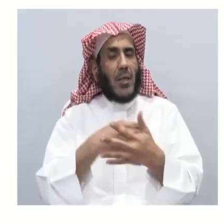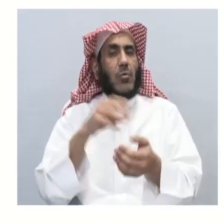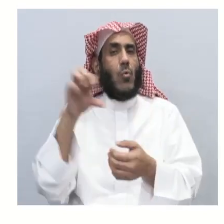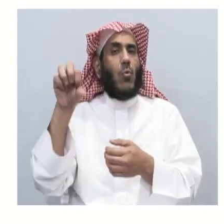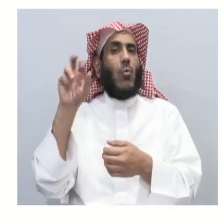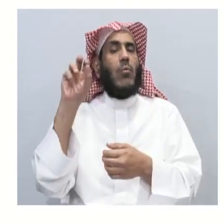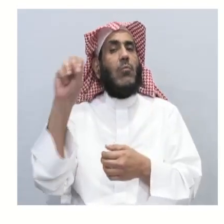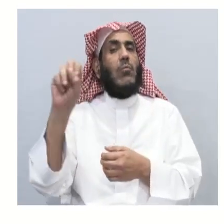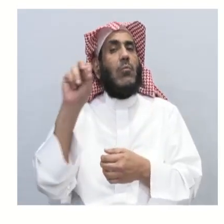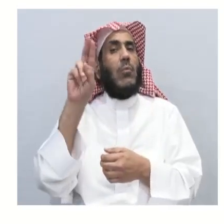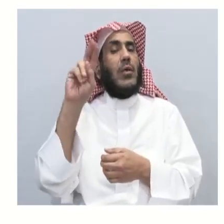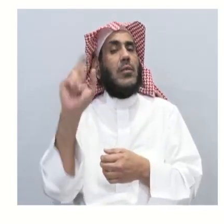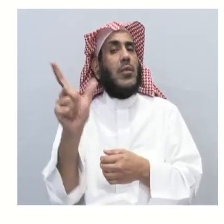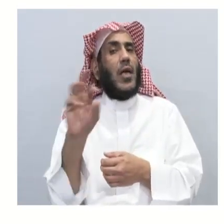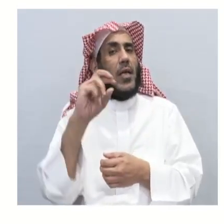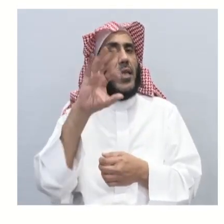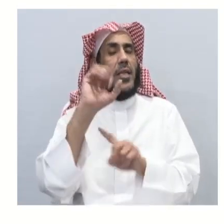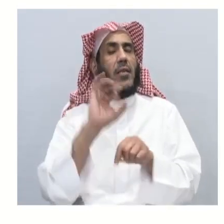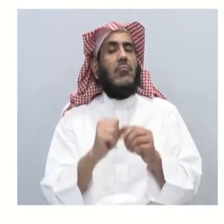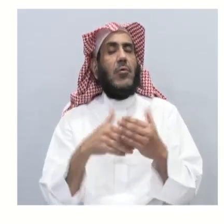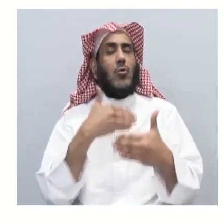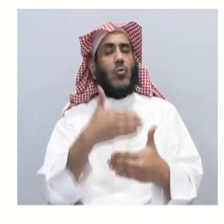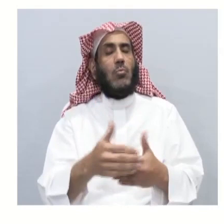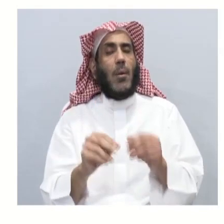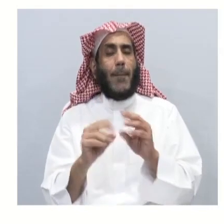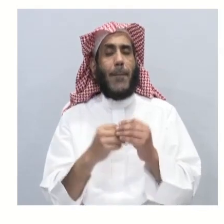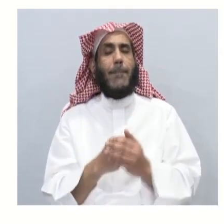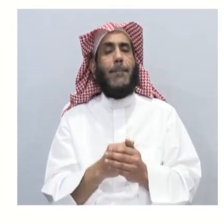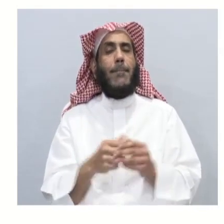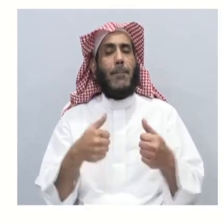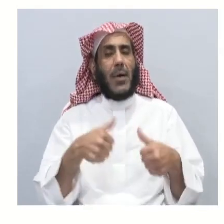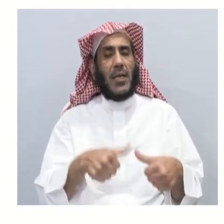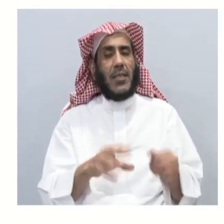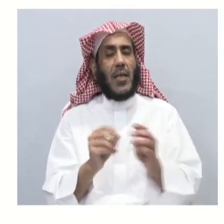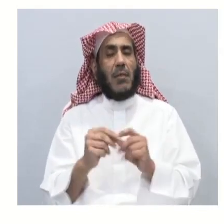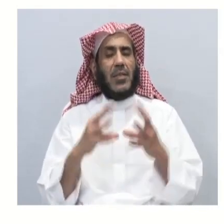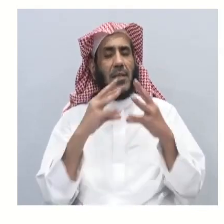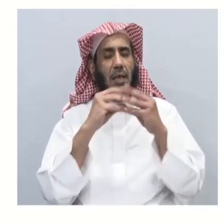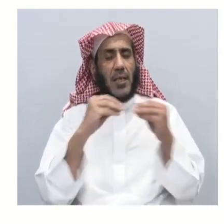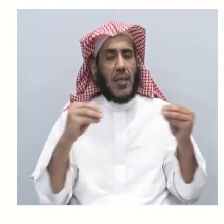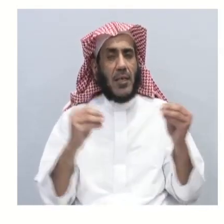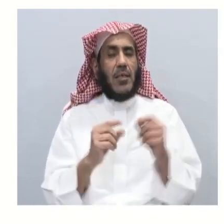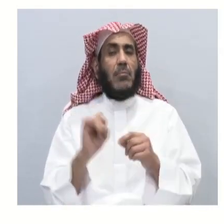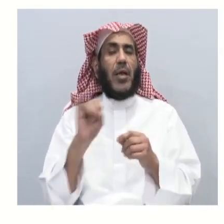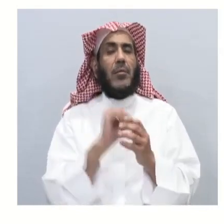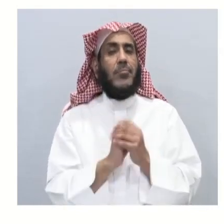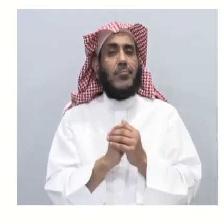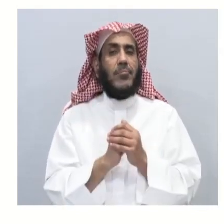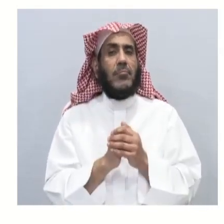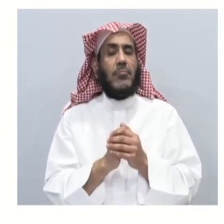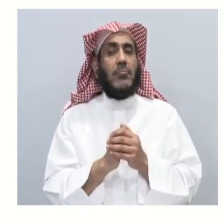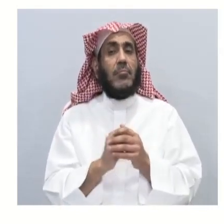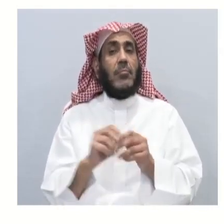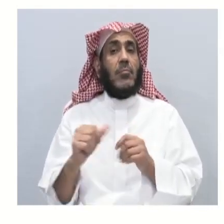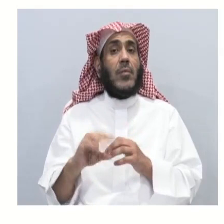بقية الأمثلة أو نكمل بقية الكلمات، نقوم بتحليلها تحليلا إملائيا.